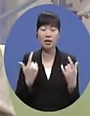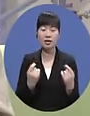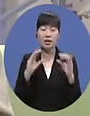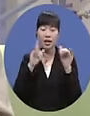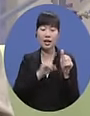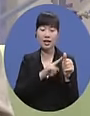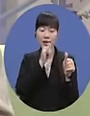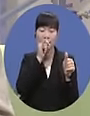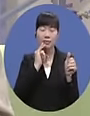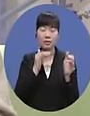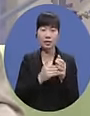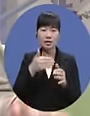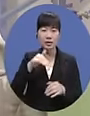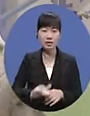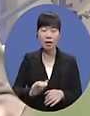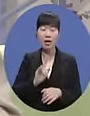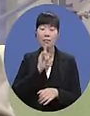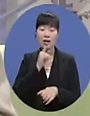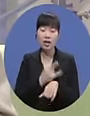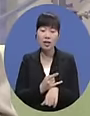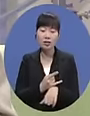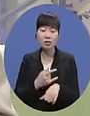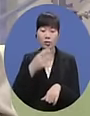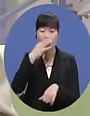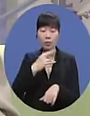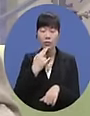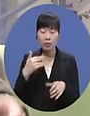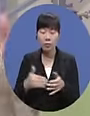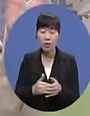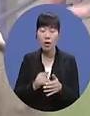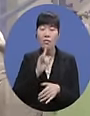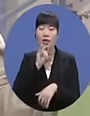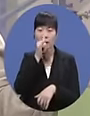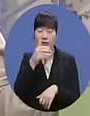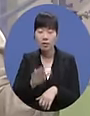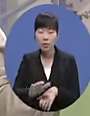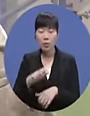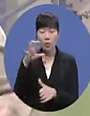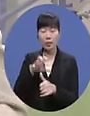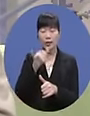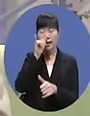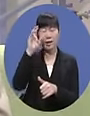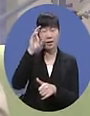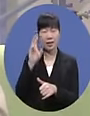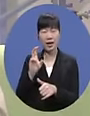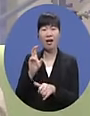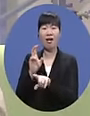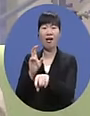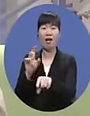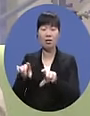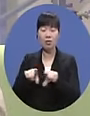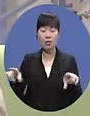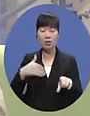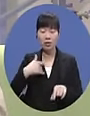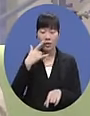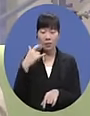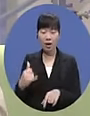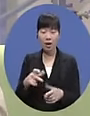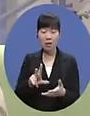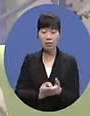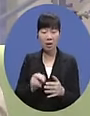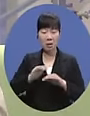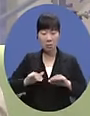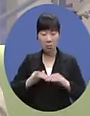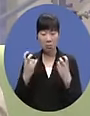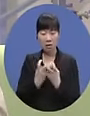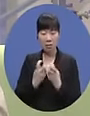아이도 있지만요. 얘기해봐야 소용없어. 내지는 얘기해봐야 혼만 날 거야. 네. 내지는 아유 평소에 우리 엄마 아빠 문제